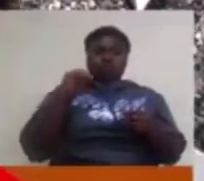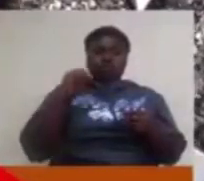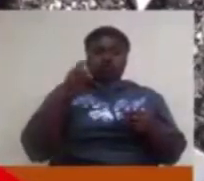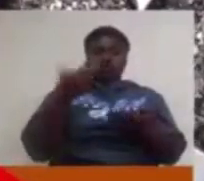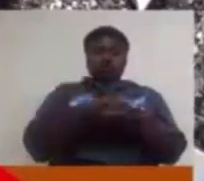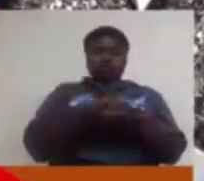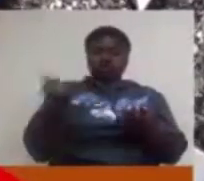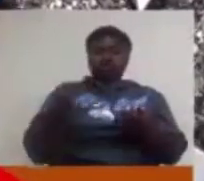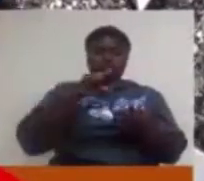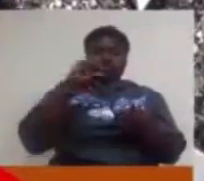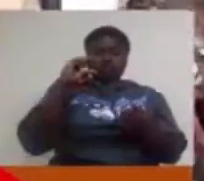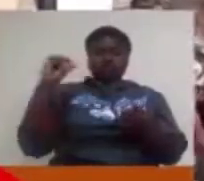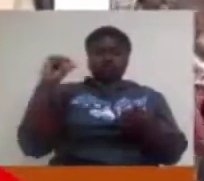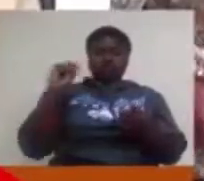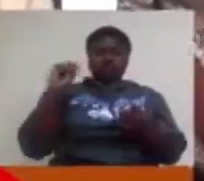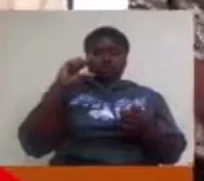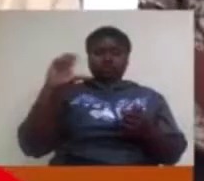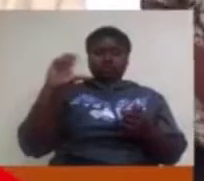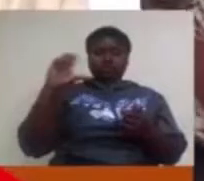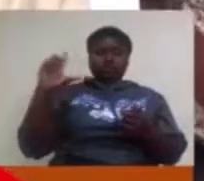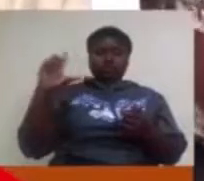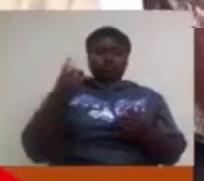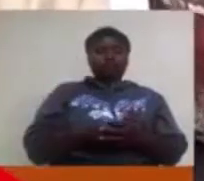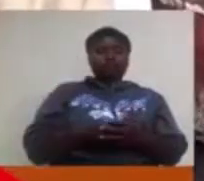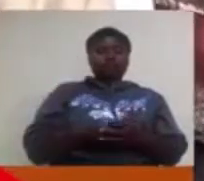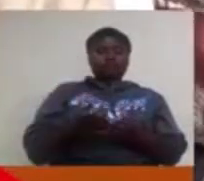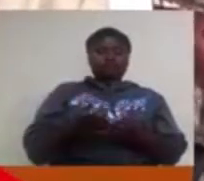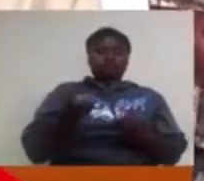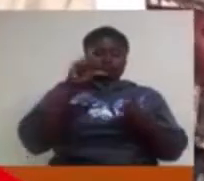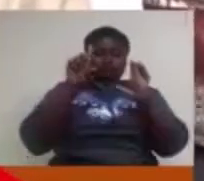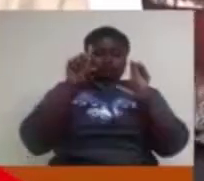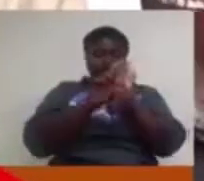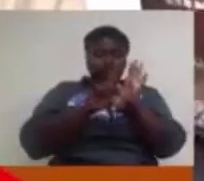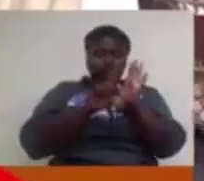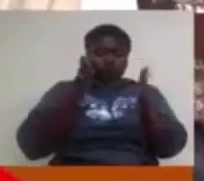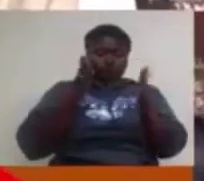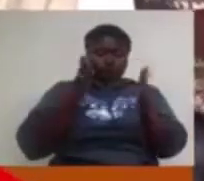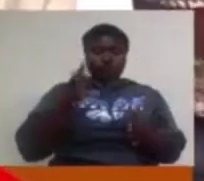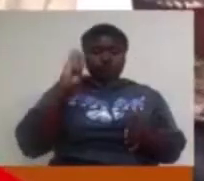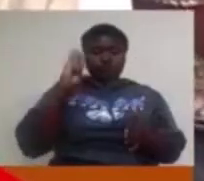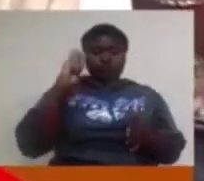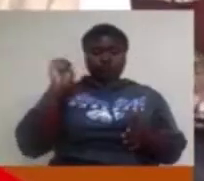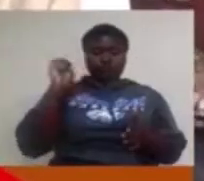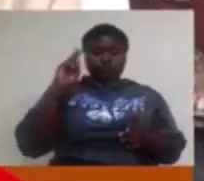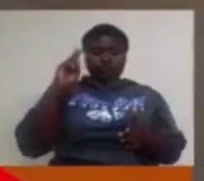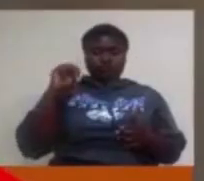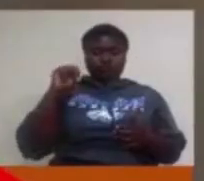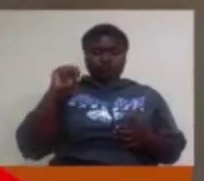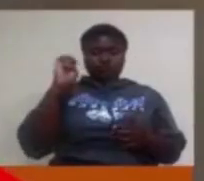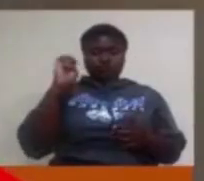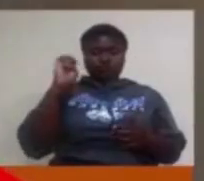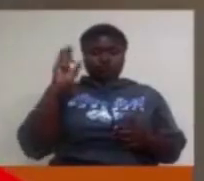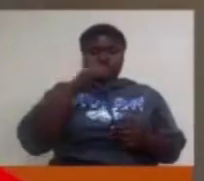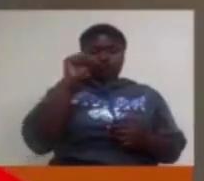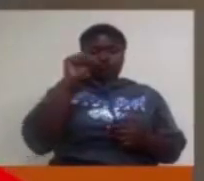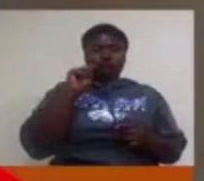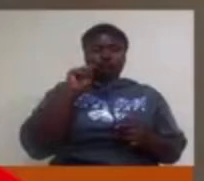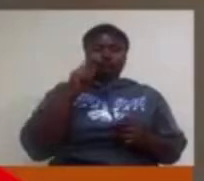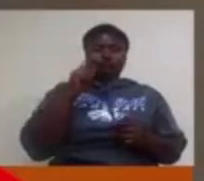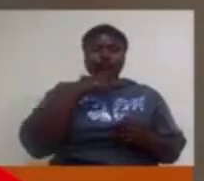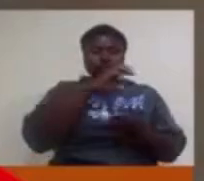ya Gilgil, jimbo la Nakuru. Wakili wake Bernard Kipkoech ni oritie igoti kurekereria William